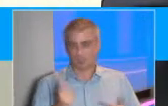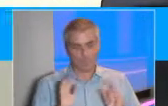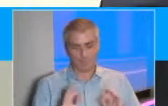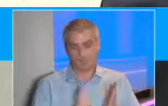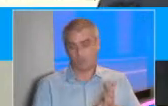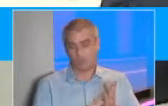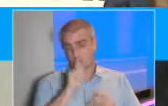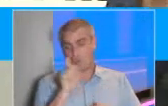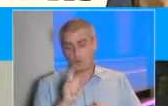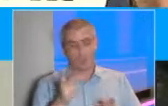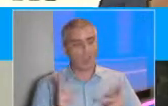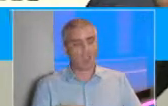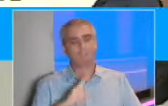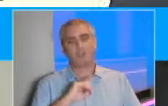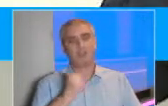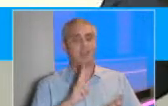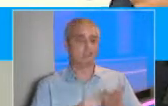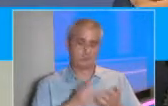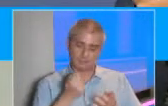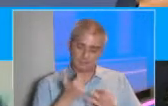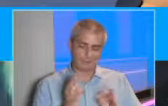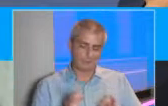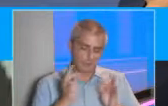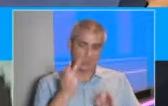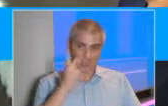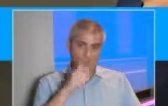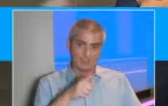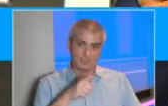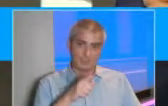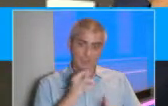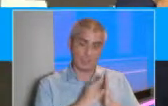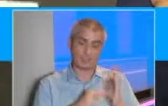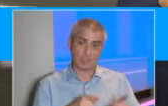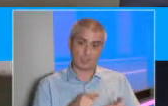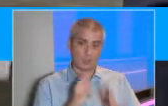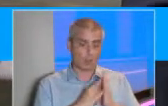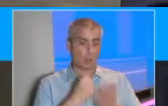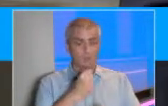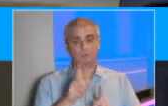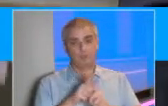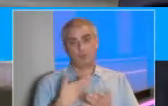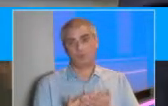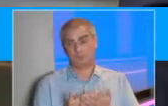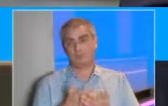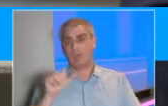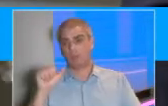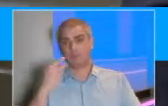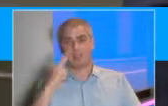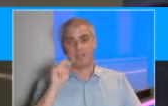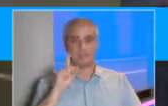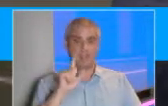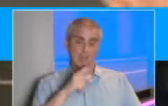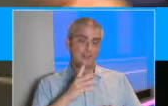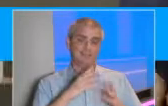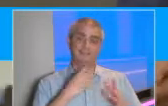באמת נכון, ואולי באמת האופציה הנכונה היא קצת לדחות יותר את החוק הזה, את חוק התקציב, כמו שמציעים אוזר והנדל מסיעת